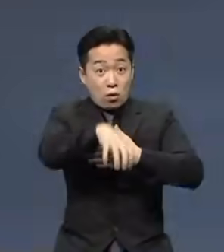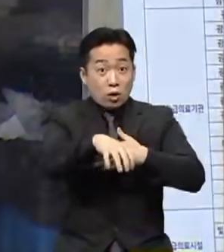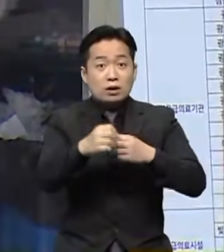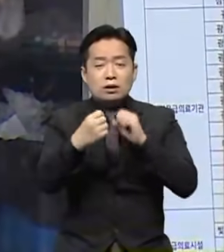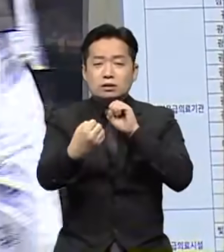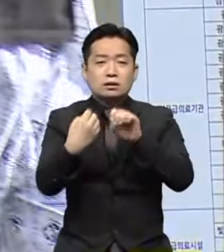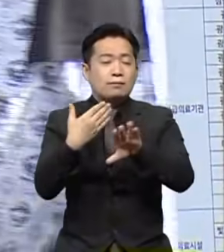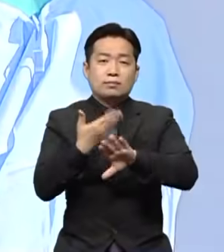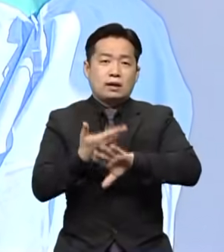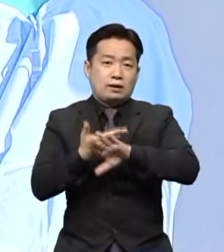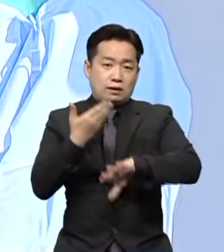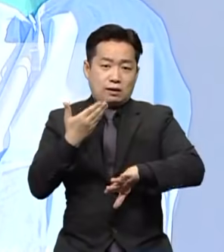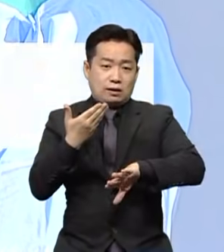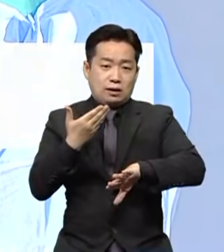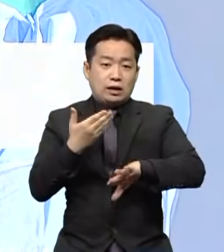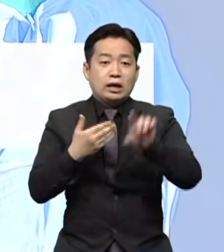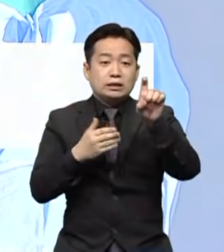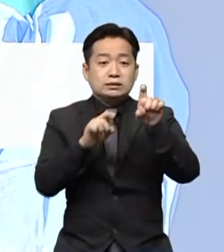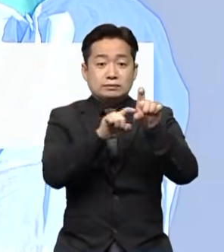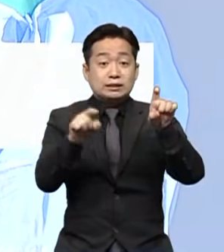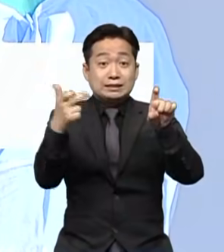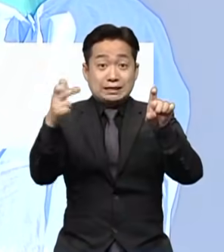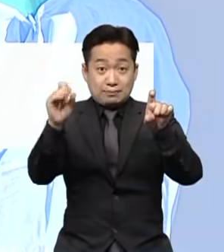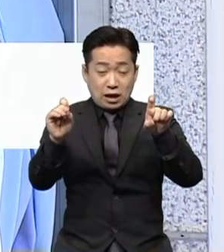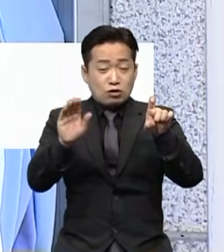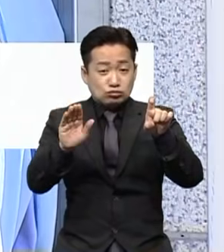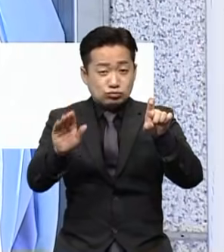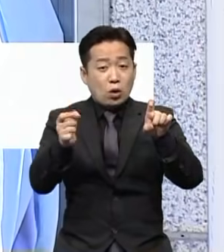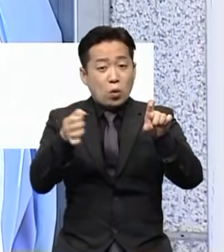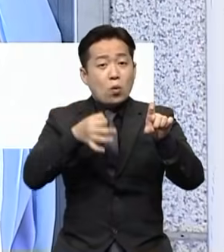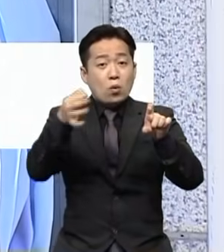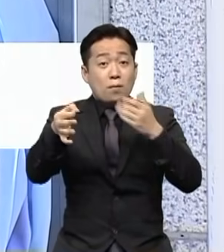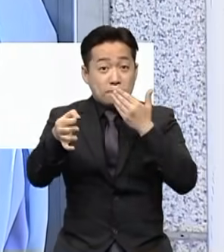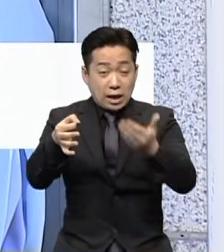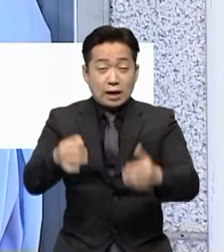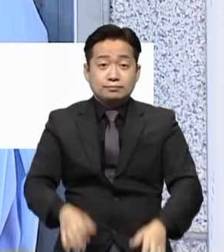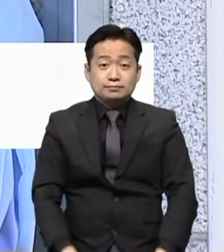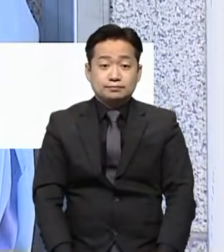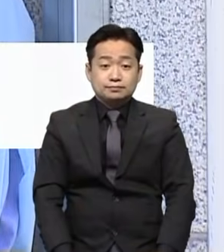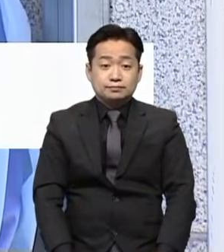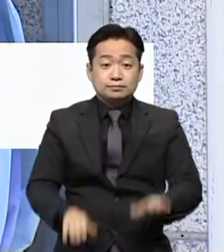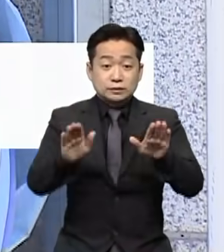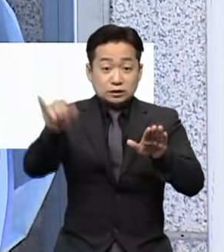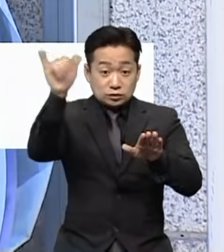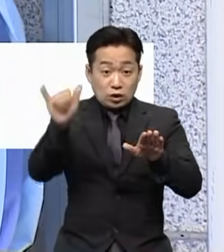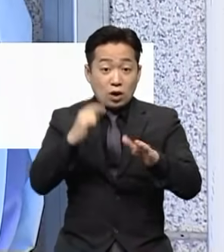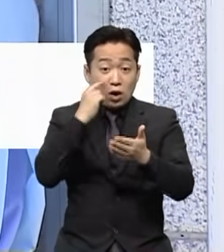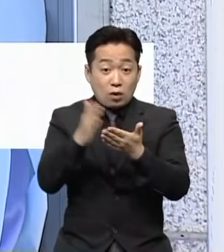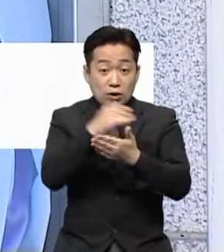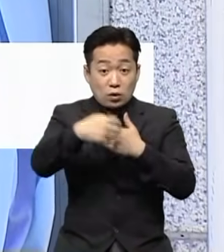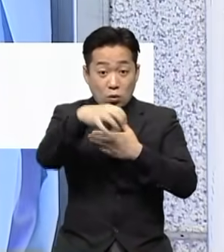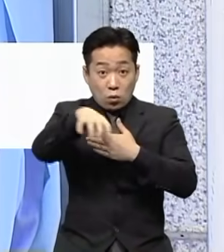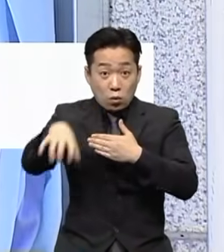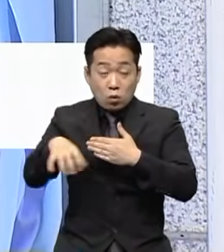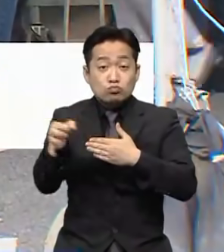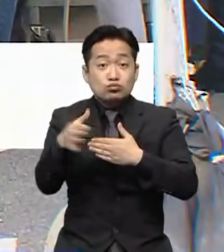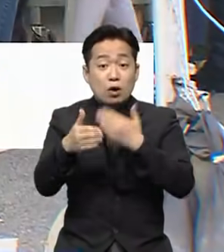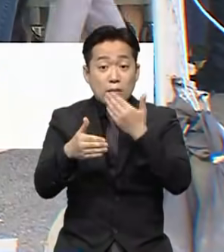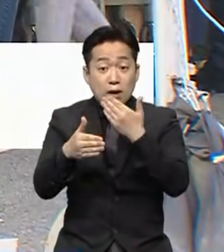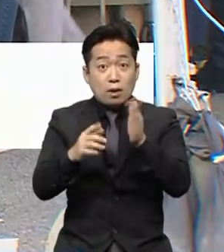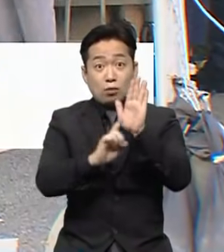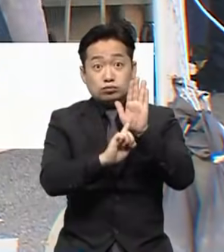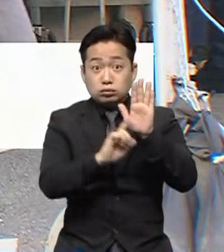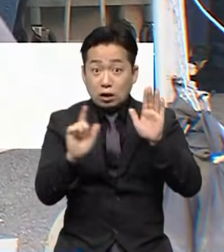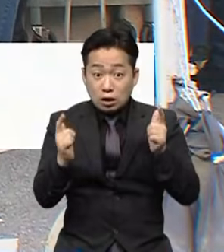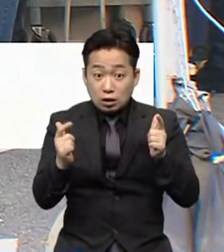대답은 달랐습니다. 10만 원에서 17만 원 후반까지 비용 나올 수 있어요. 전국의 모든 뭐 선별진료소 무료로 검사를 받을 수 있다